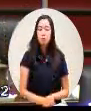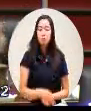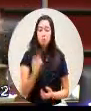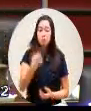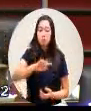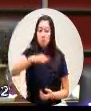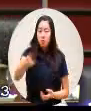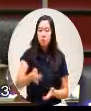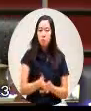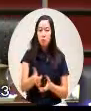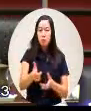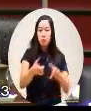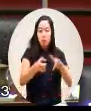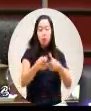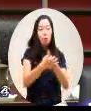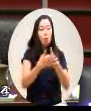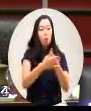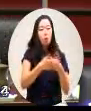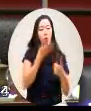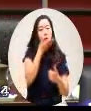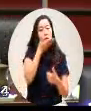受公保，